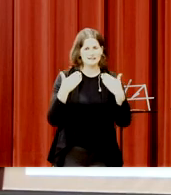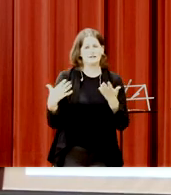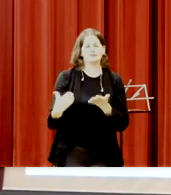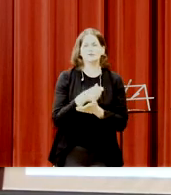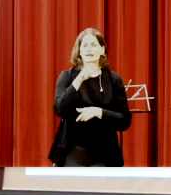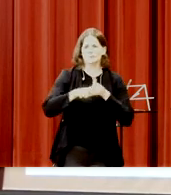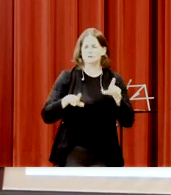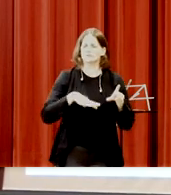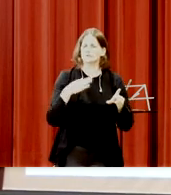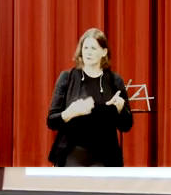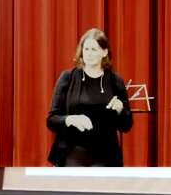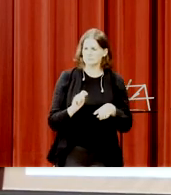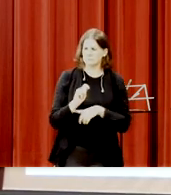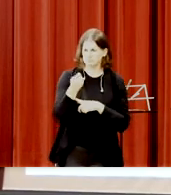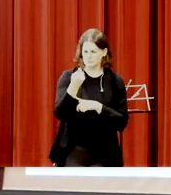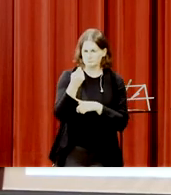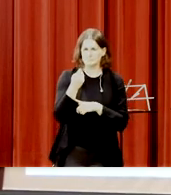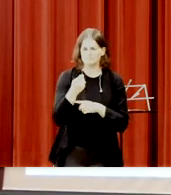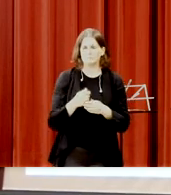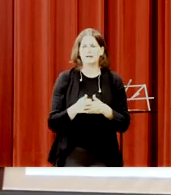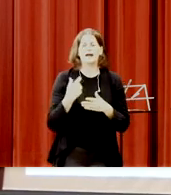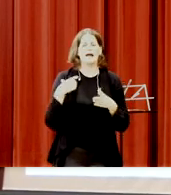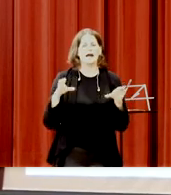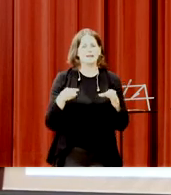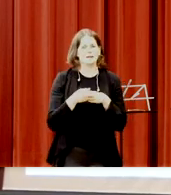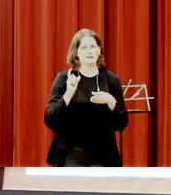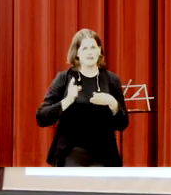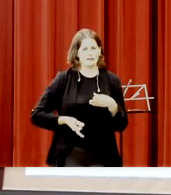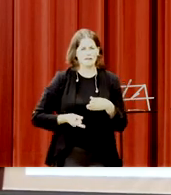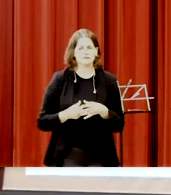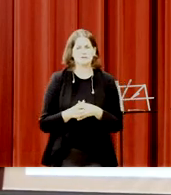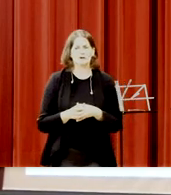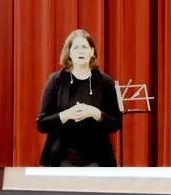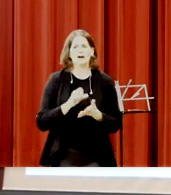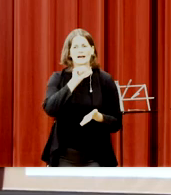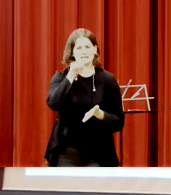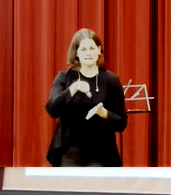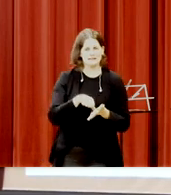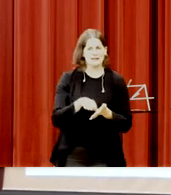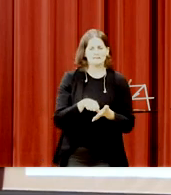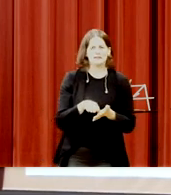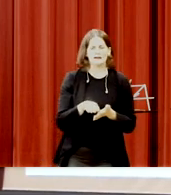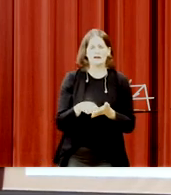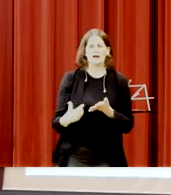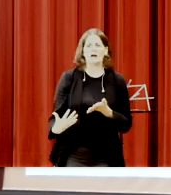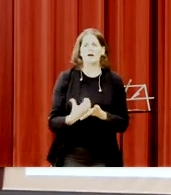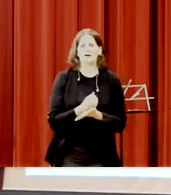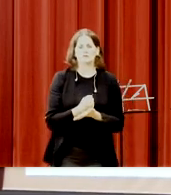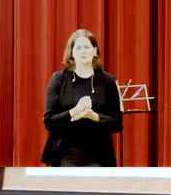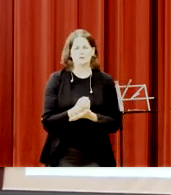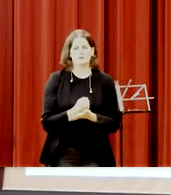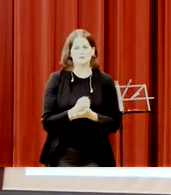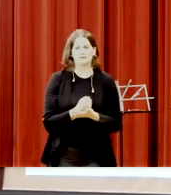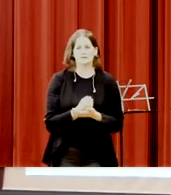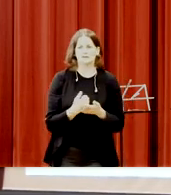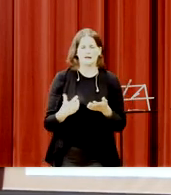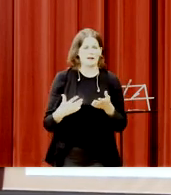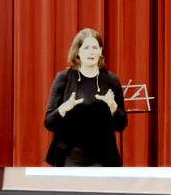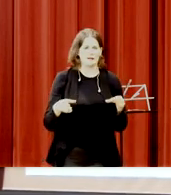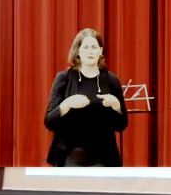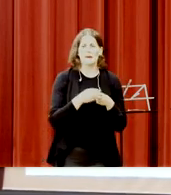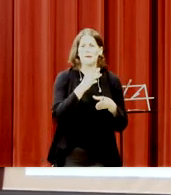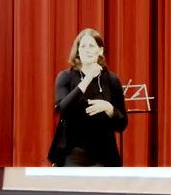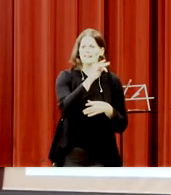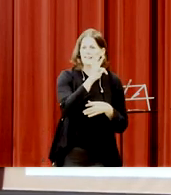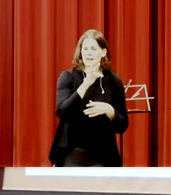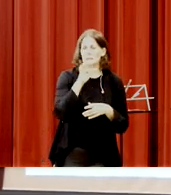PDI, tot el PTGAS, però també totes les persones del campus de Celades, que ens ho han